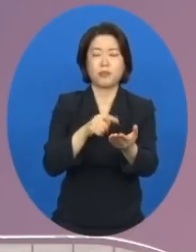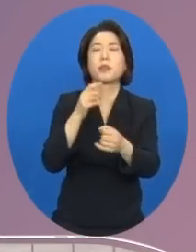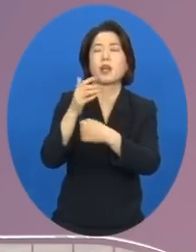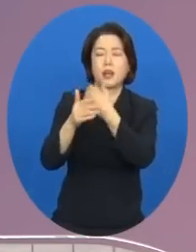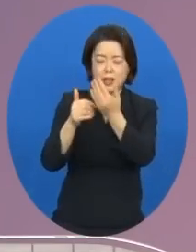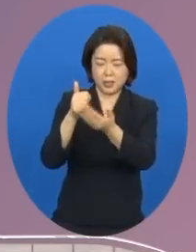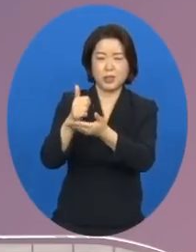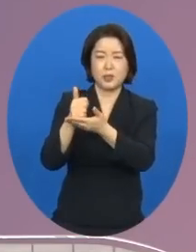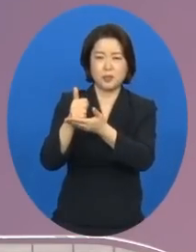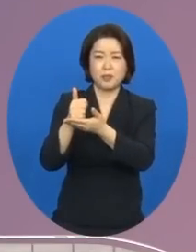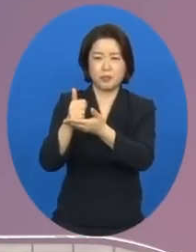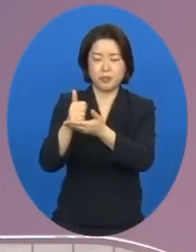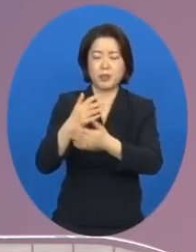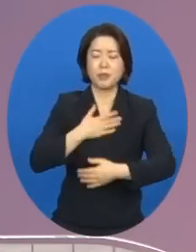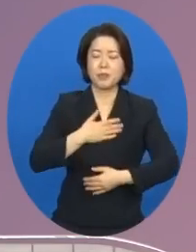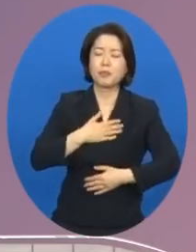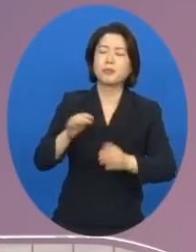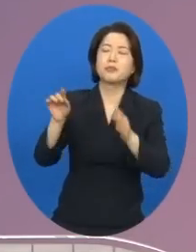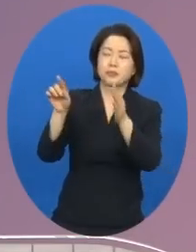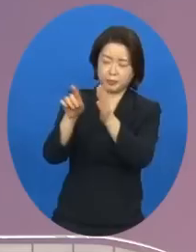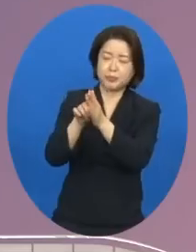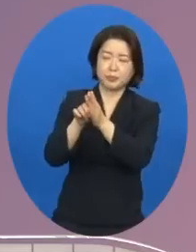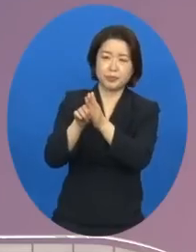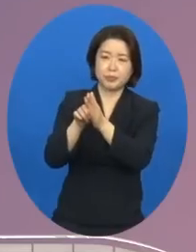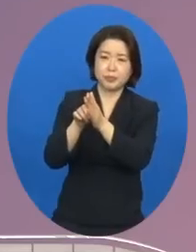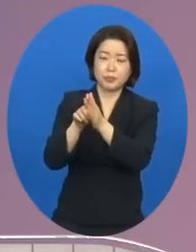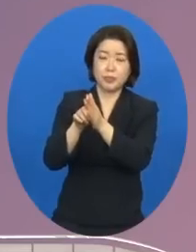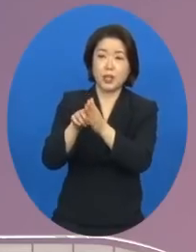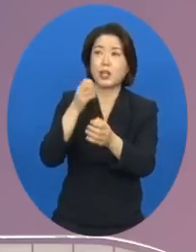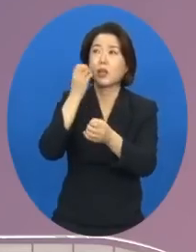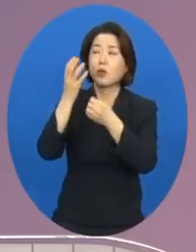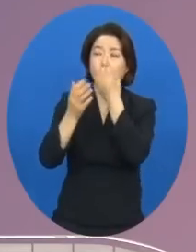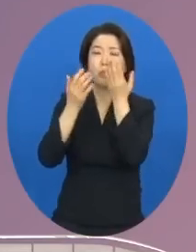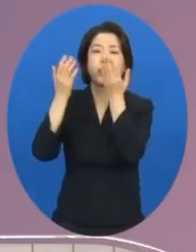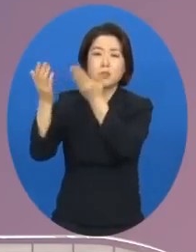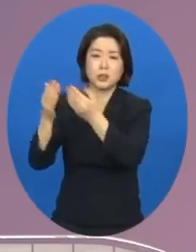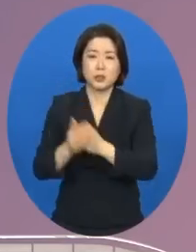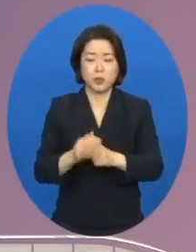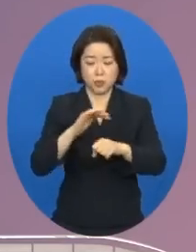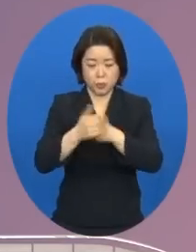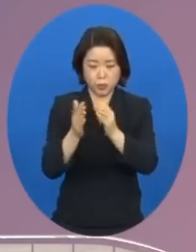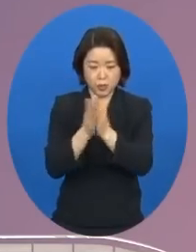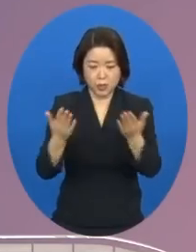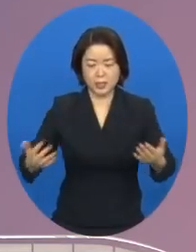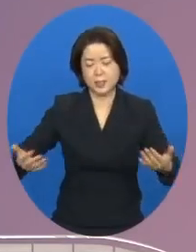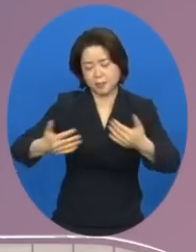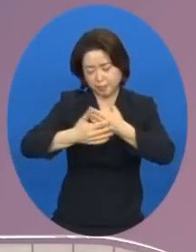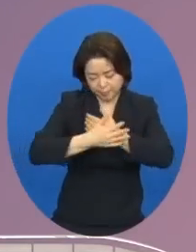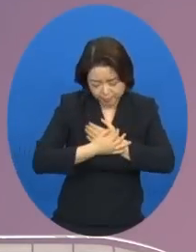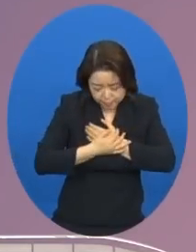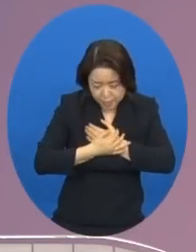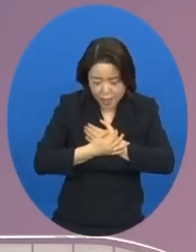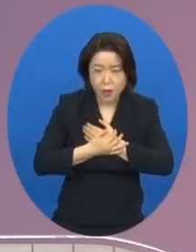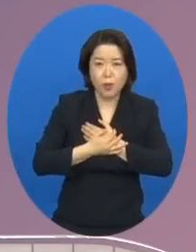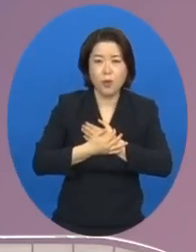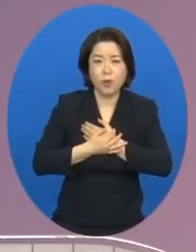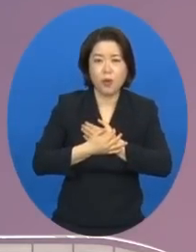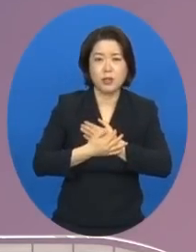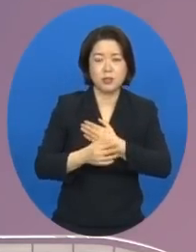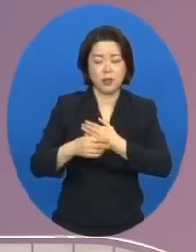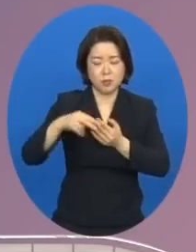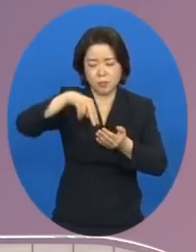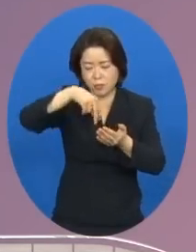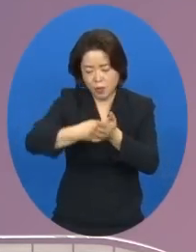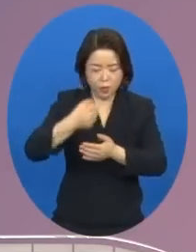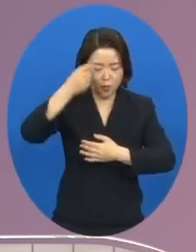하나님 믿겠습니다 그렇게 고백하고 성경책을 가슴에 끌어안고 정말